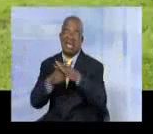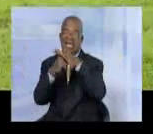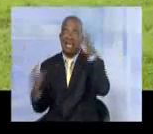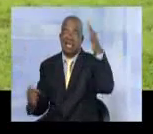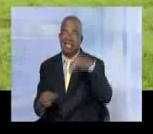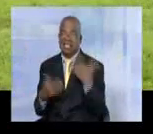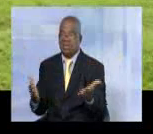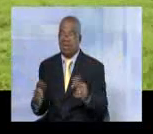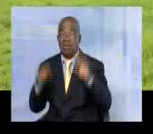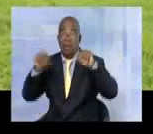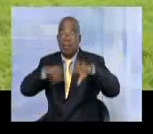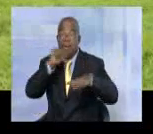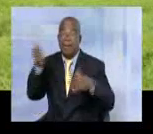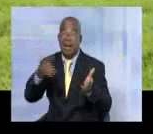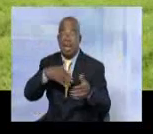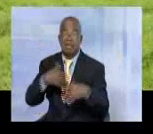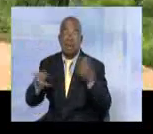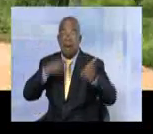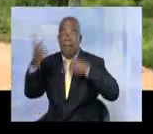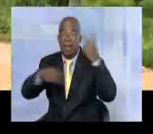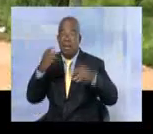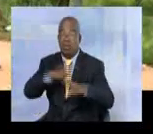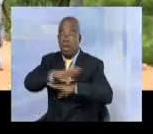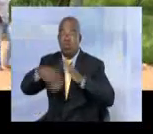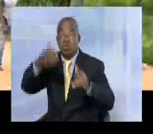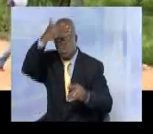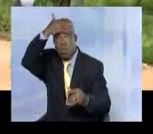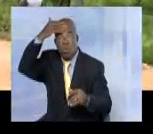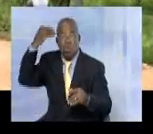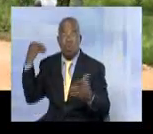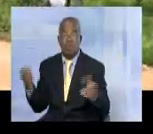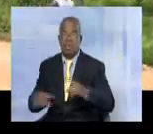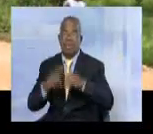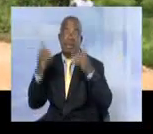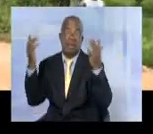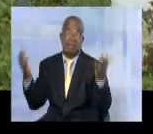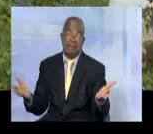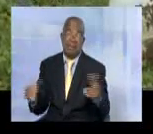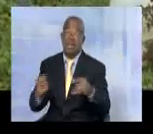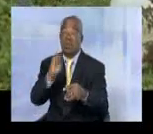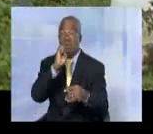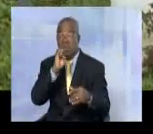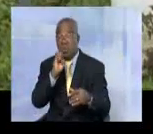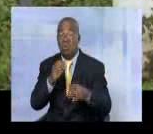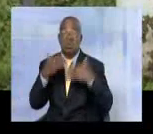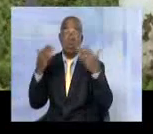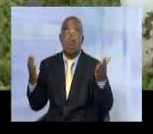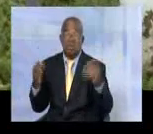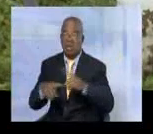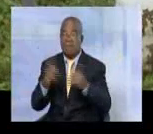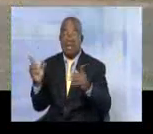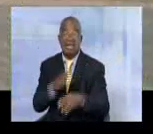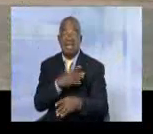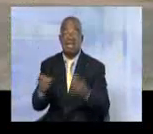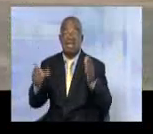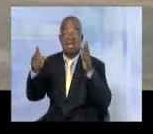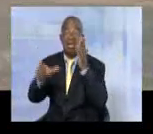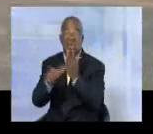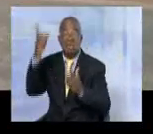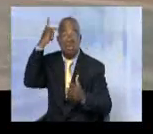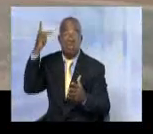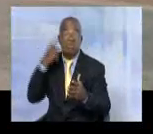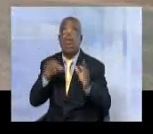écoles, centres de santé, adduction en eau potable, électricité, etc. Érigé en sous-préfecture le